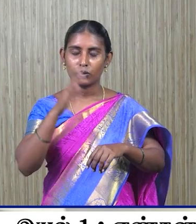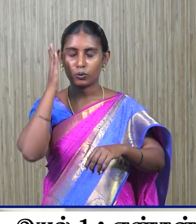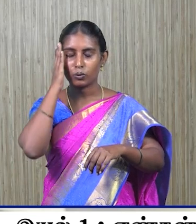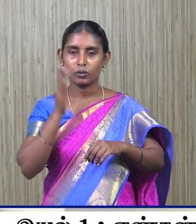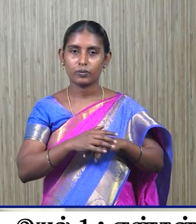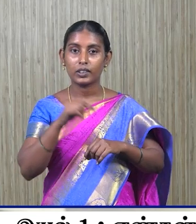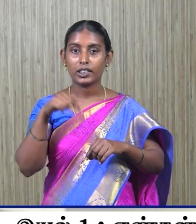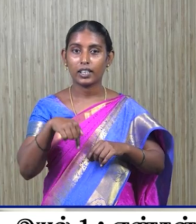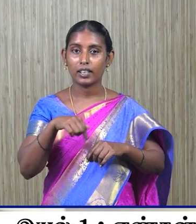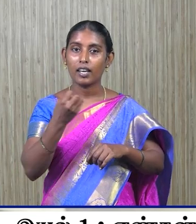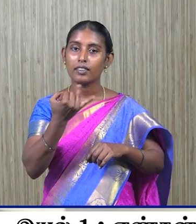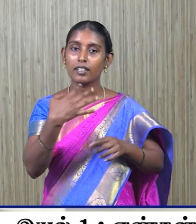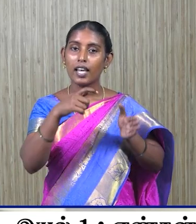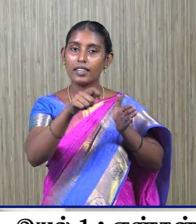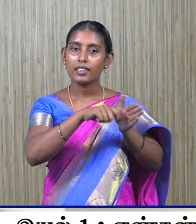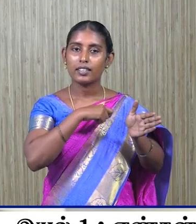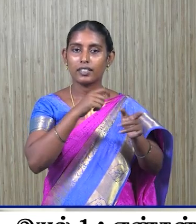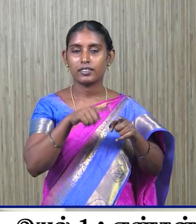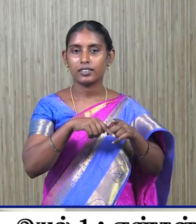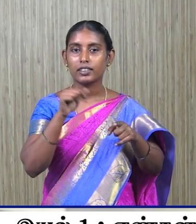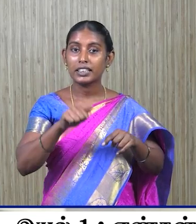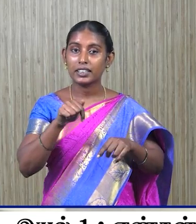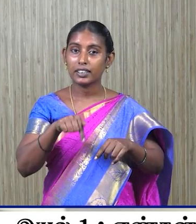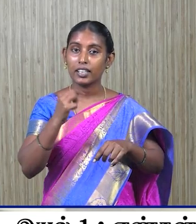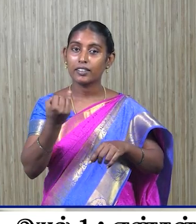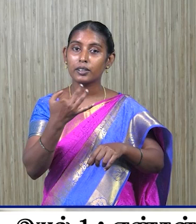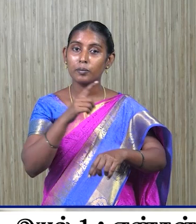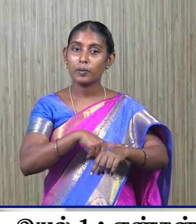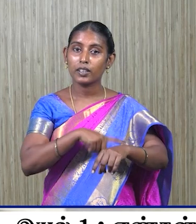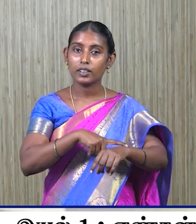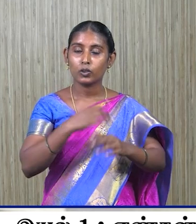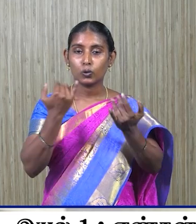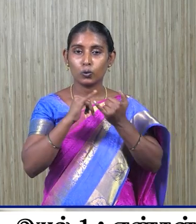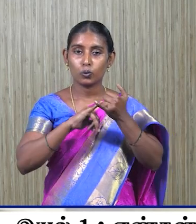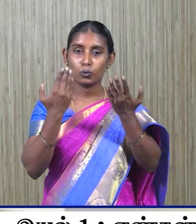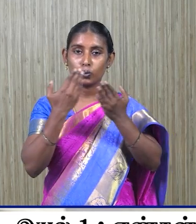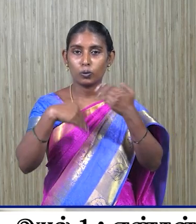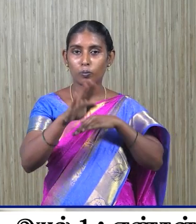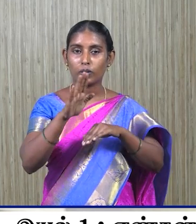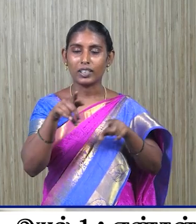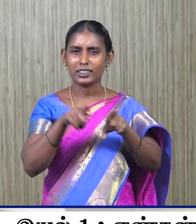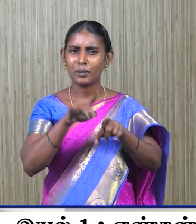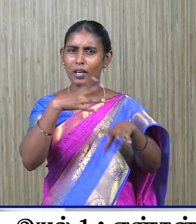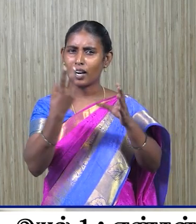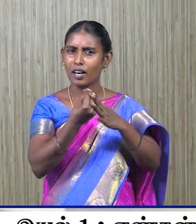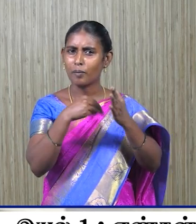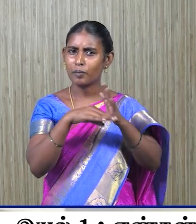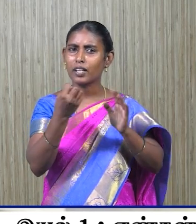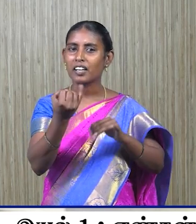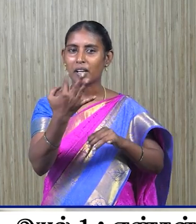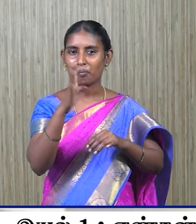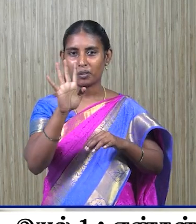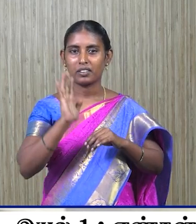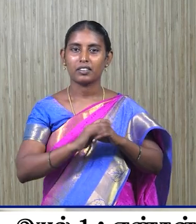இன்றைக்கு என்ன தேதி, இன்றைக்கு எத்தனை மணிக்கு நாம் பள்ளிக்கூடம் செல்கின்றோம், இது எல்லாமே பார்த்தோம்னா எல்லாமே எண்களின் அடிப்படையில் தான் உள்ளது.